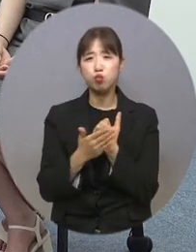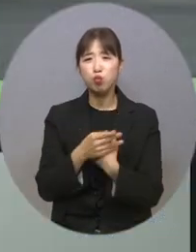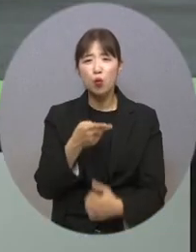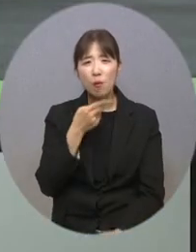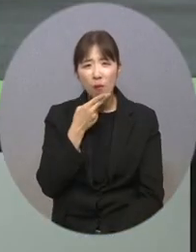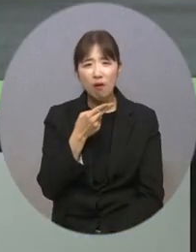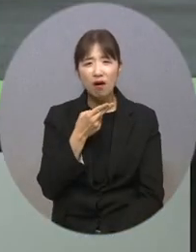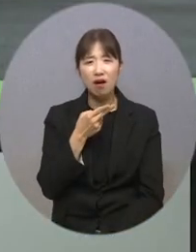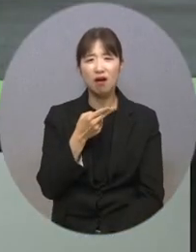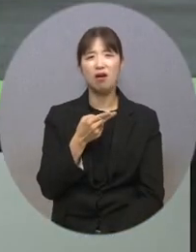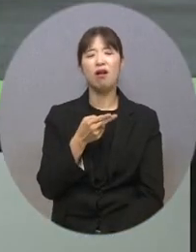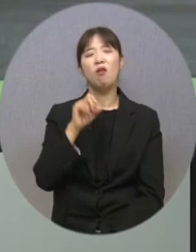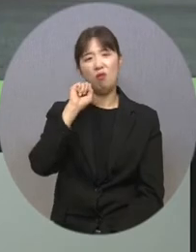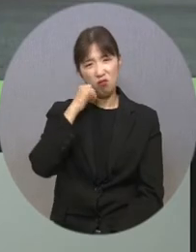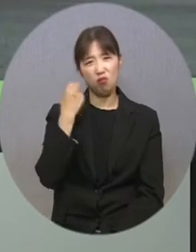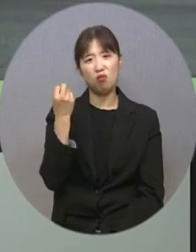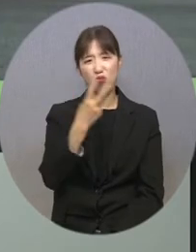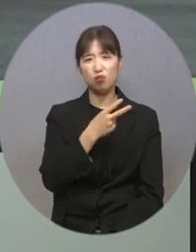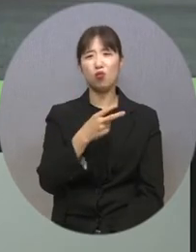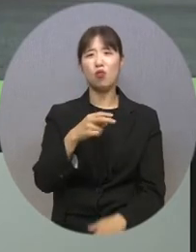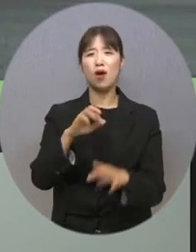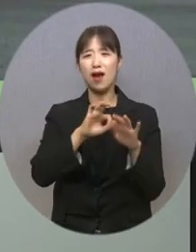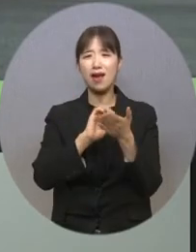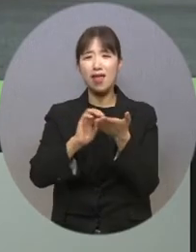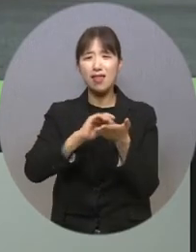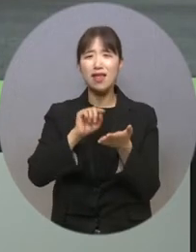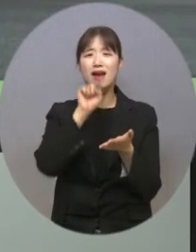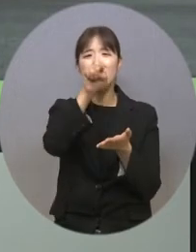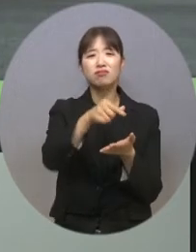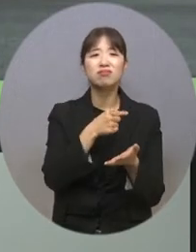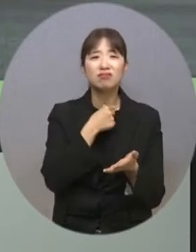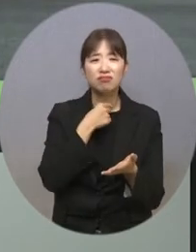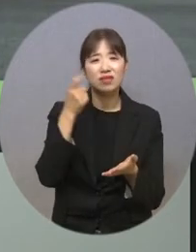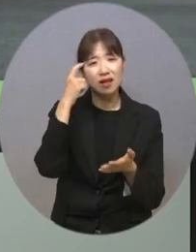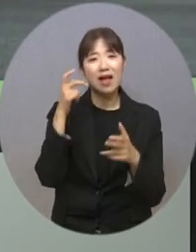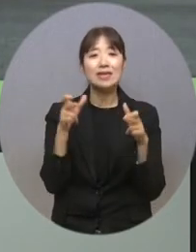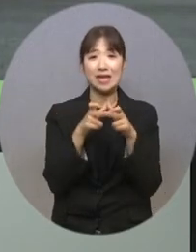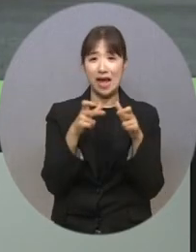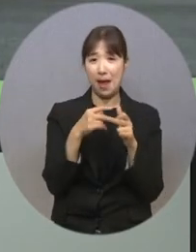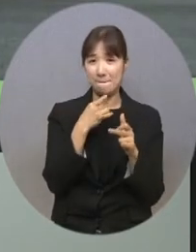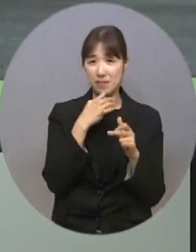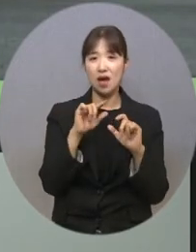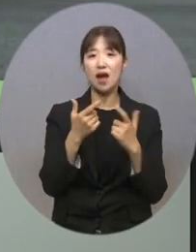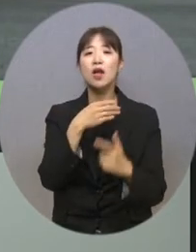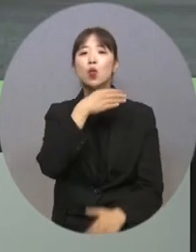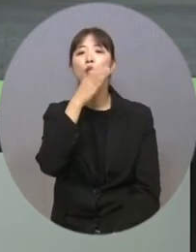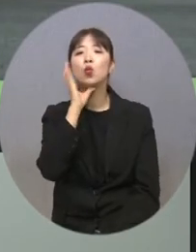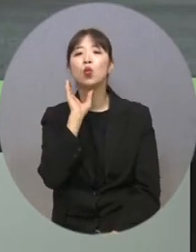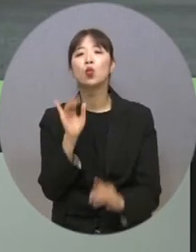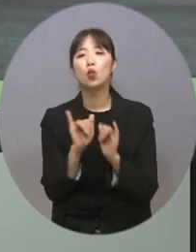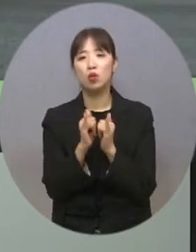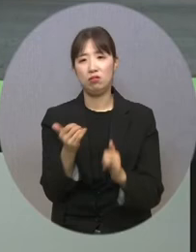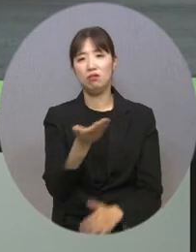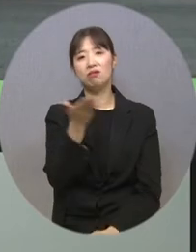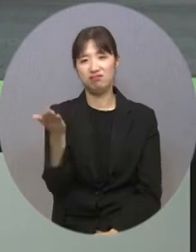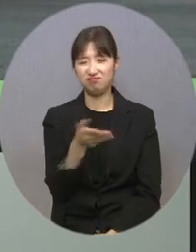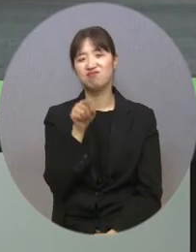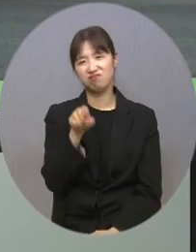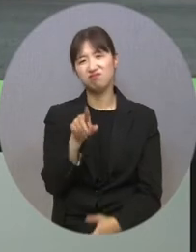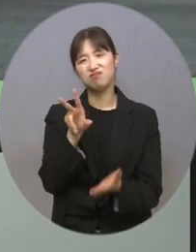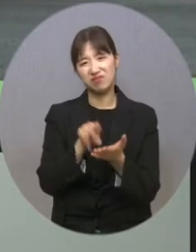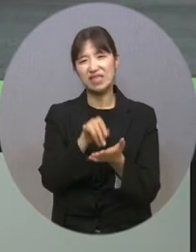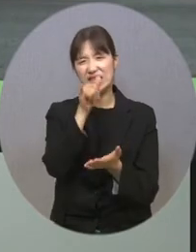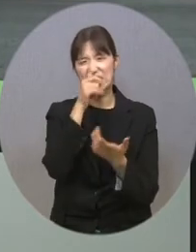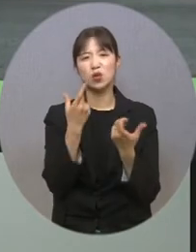않으면 그리고 카운터에 가서 하려 그래도 요즘에는 그래서 사실 장애 뿐만 아니라 고령 등의 이용에 있어서도 그런 얘기가 많이 나오는데